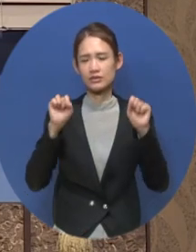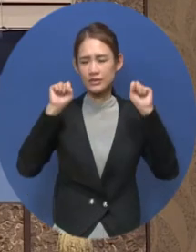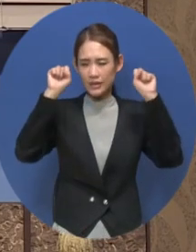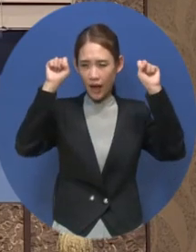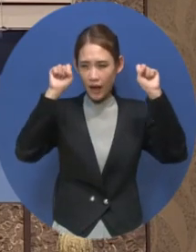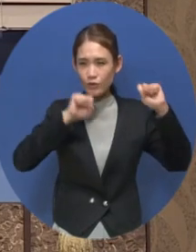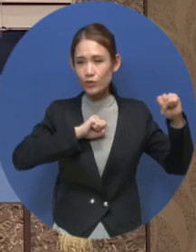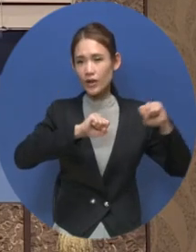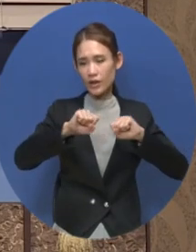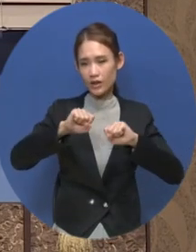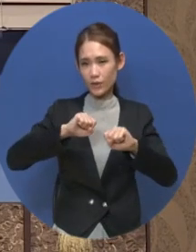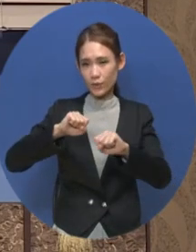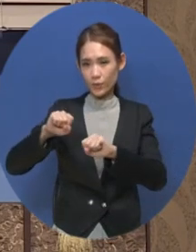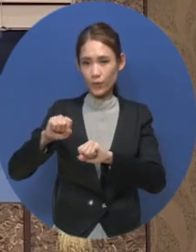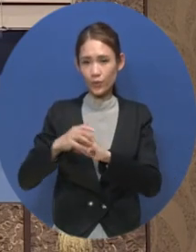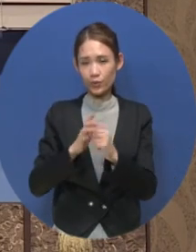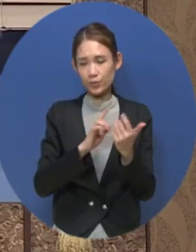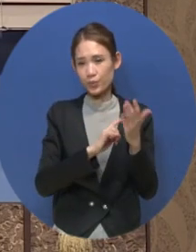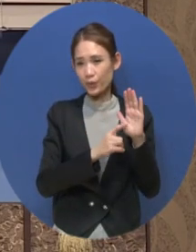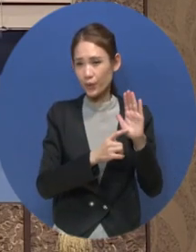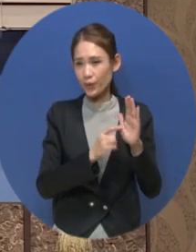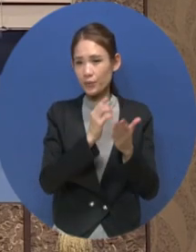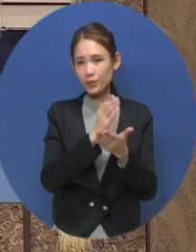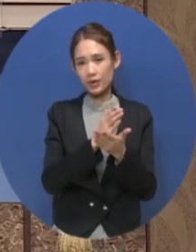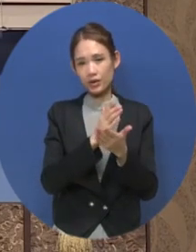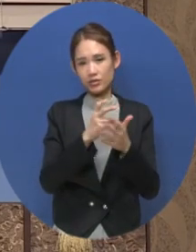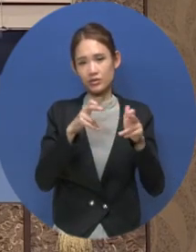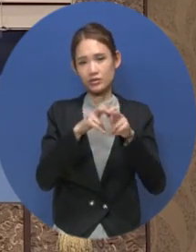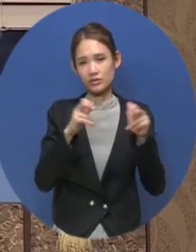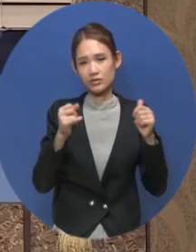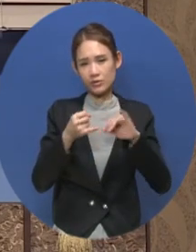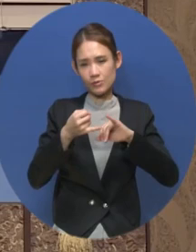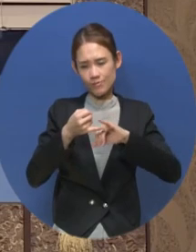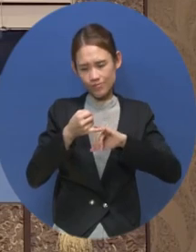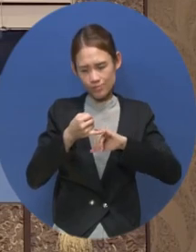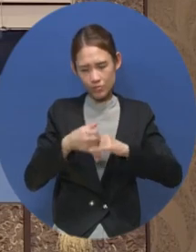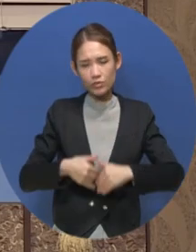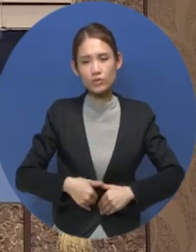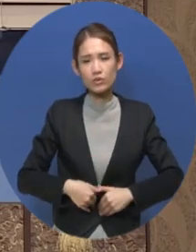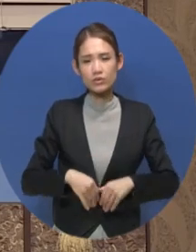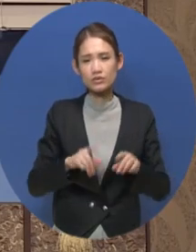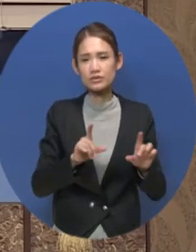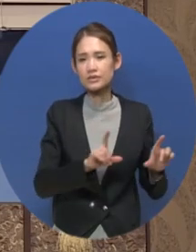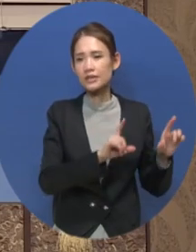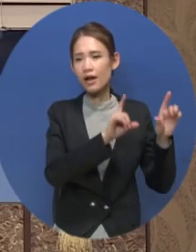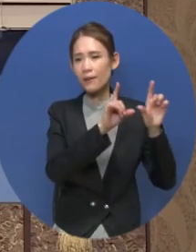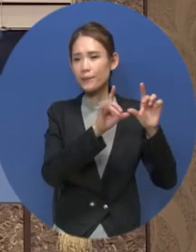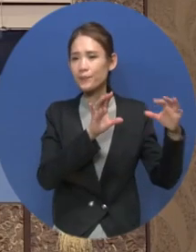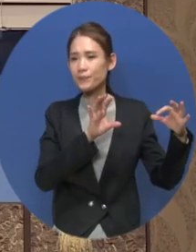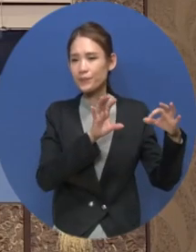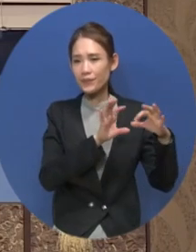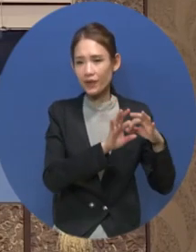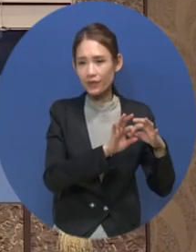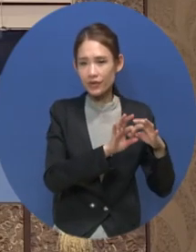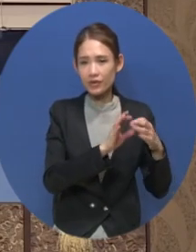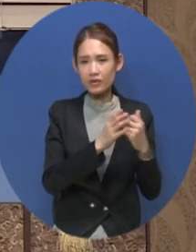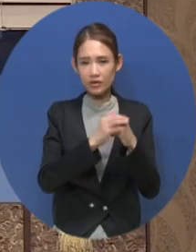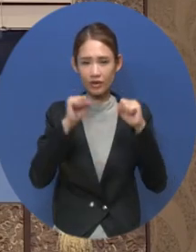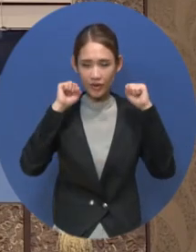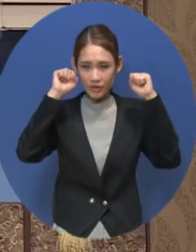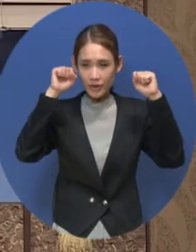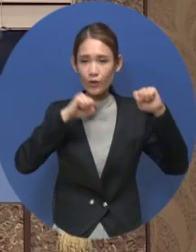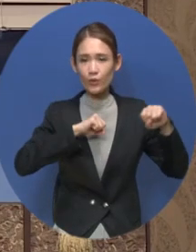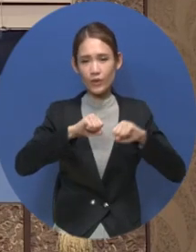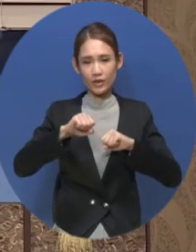체육 활동이라는 표현보다는 저희 네. 장애인들한테는 필수적으로 삶과 연관돼 있는 체육 활동이다. 네.